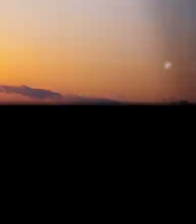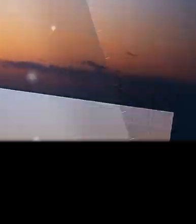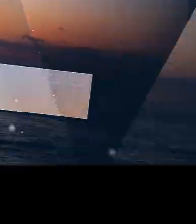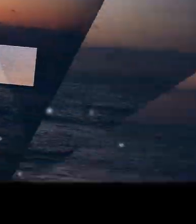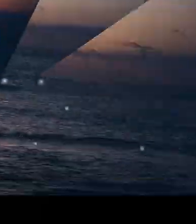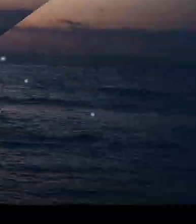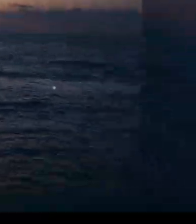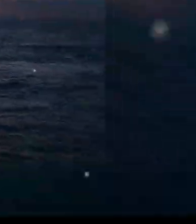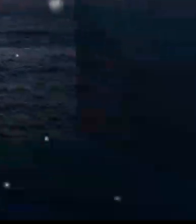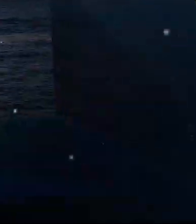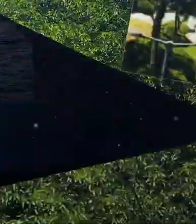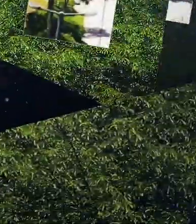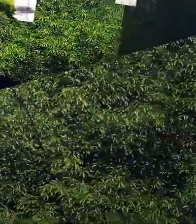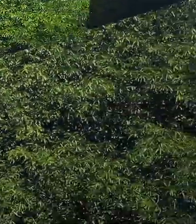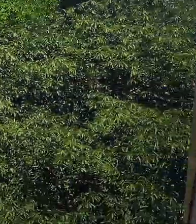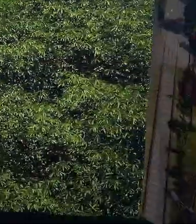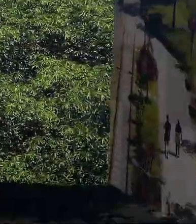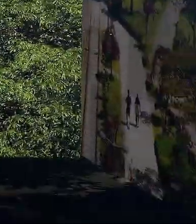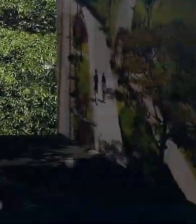4 4